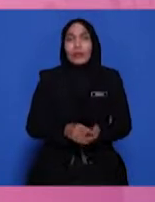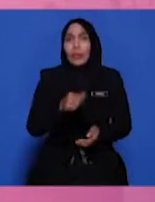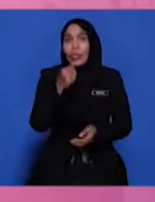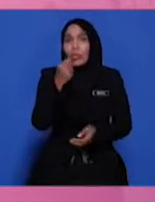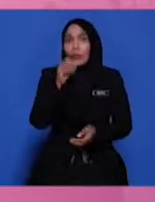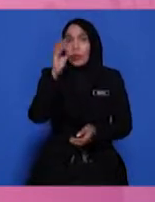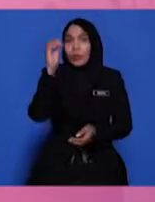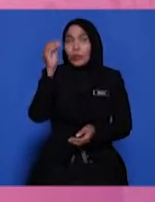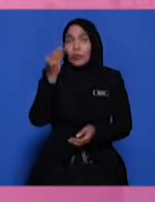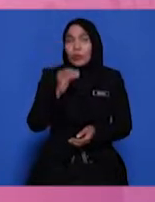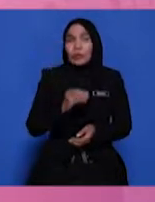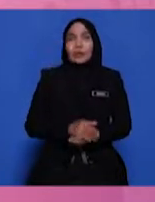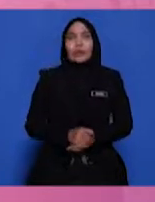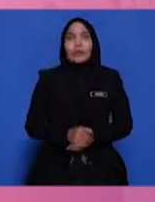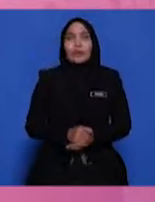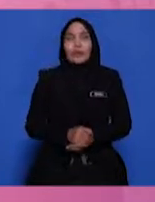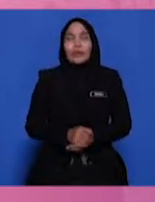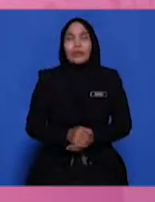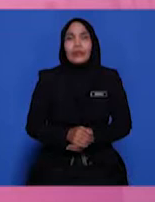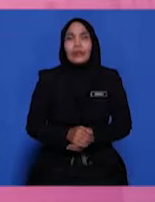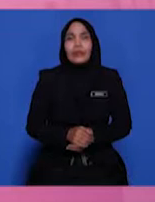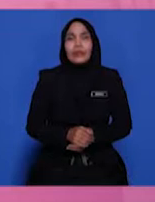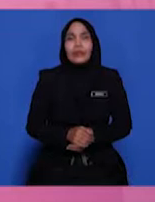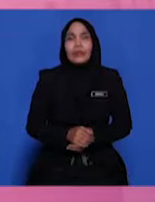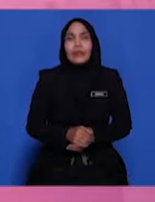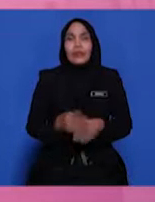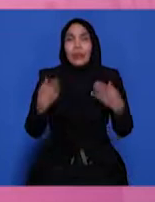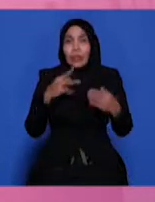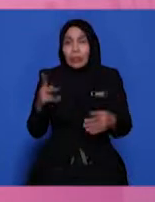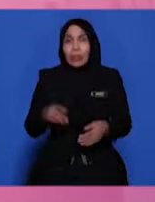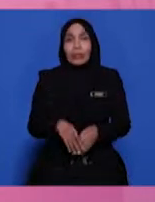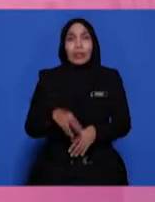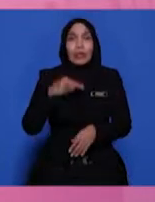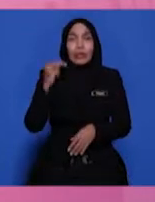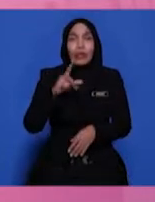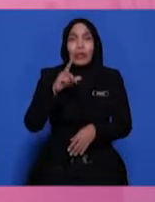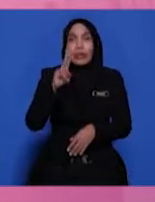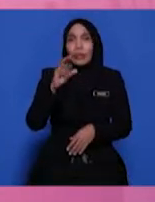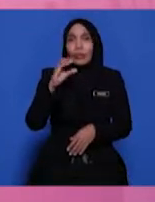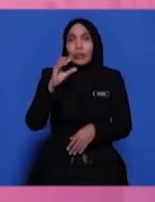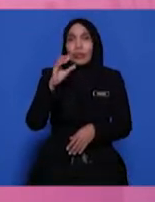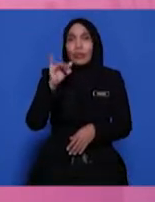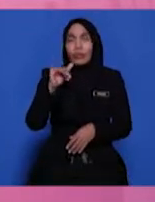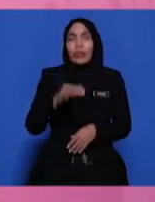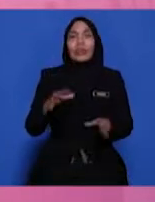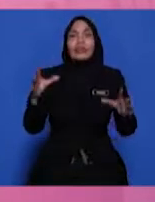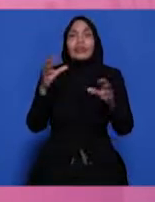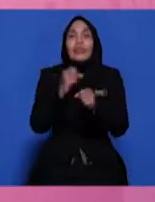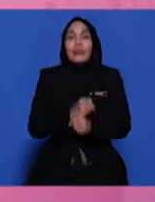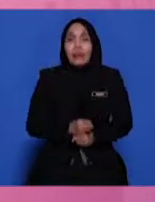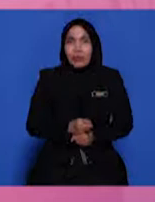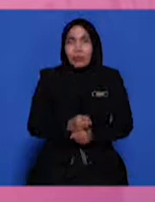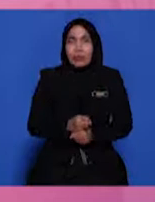harganya, adakah Puan Lucy dapat mencapai matlamat kewangan jangka panjang berdasarkan